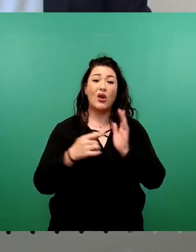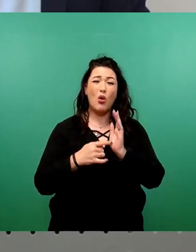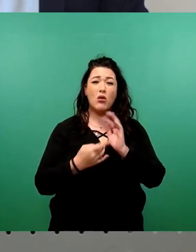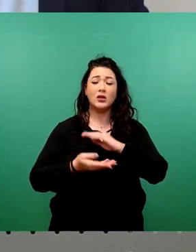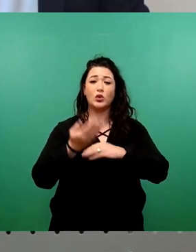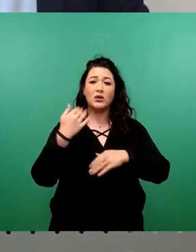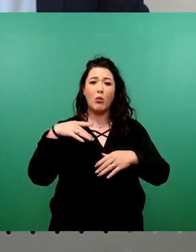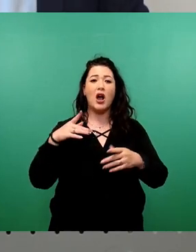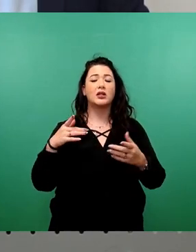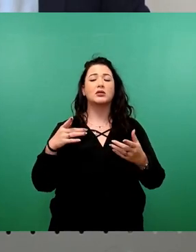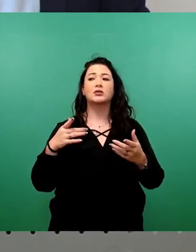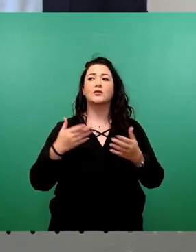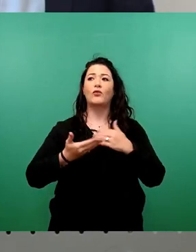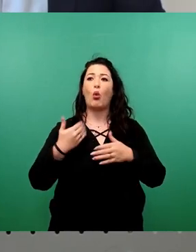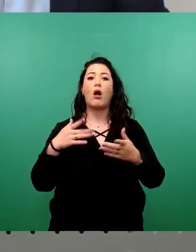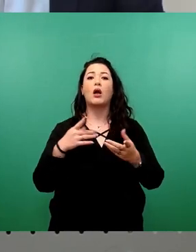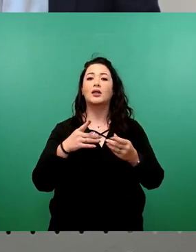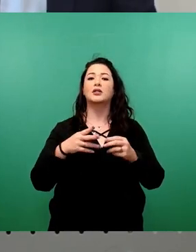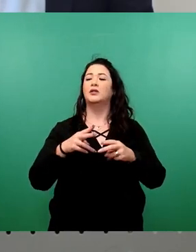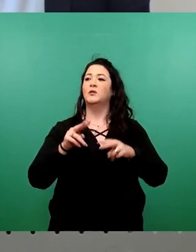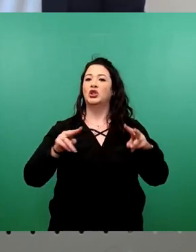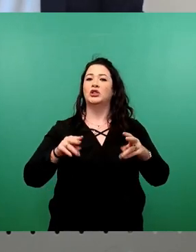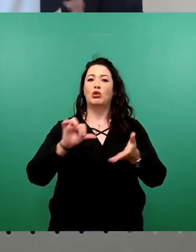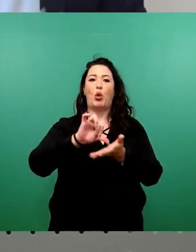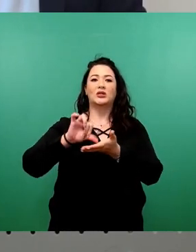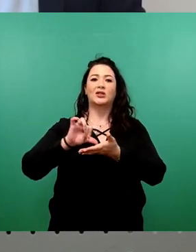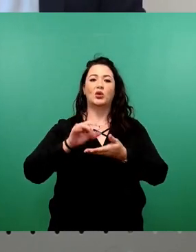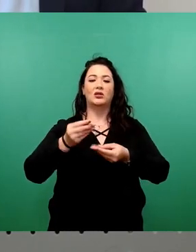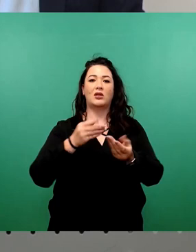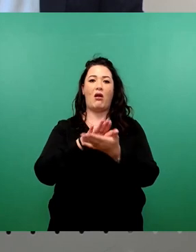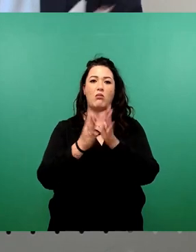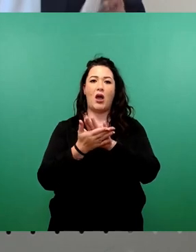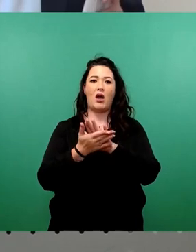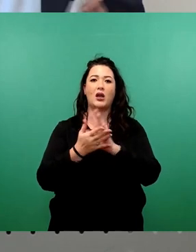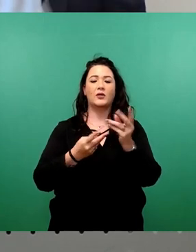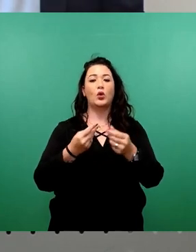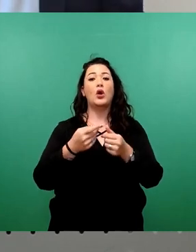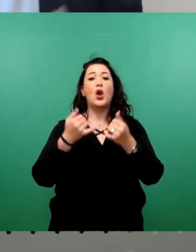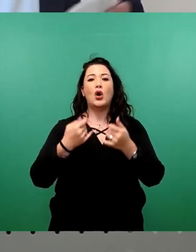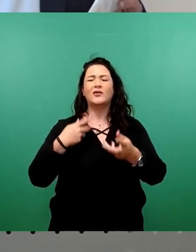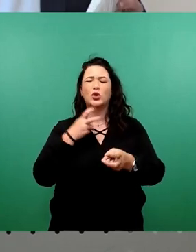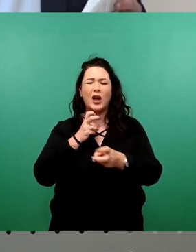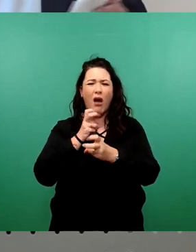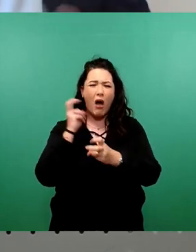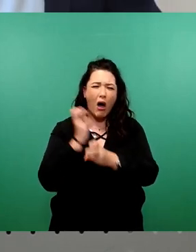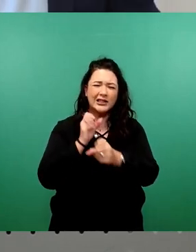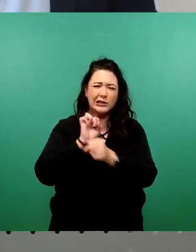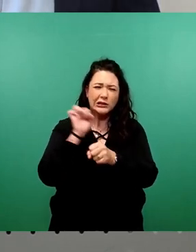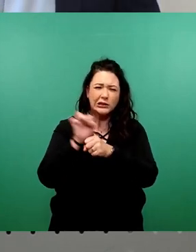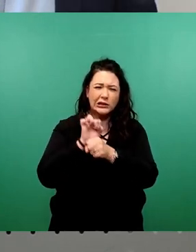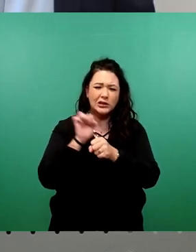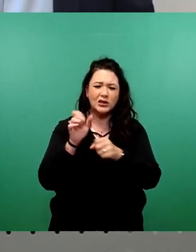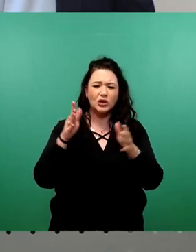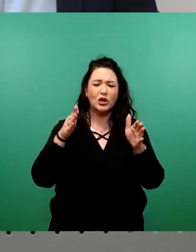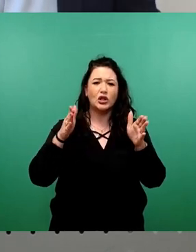entsprechende Positionen. Und warum habe ich so hart gekämpft, wie diese Stadtspitze aussieht? Weil ich sage, wir brauchen